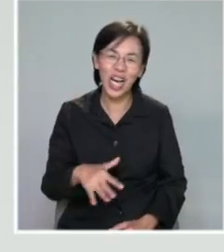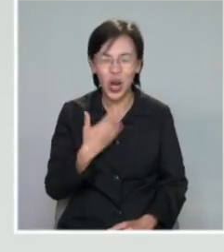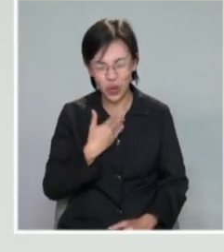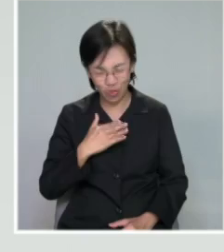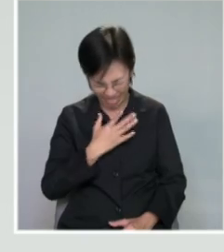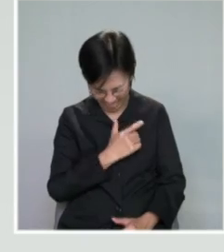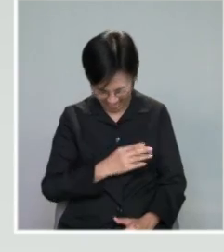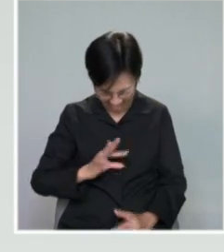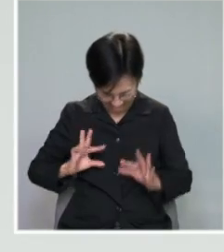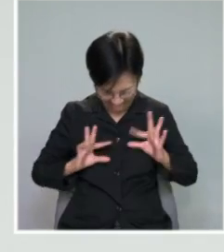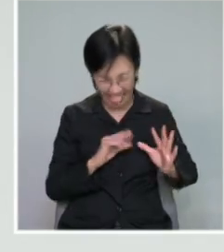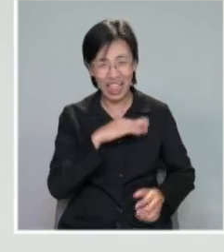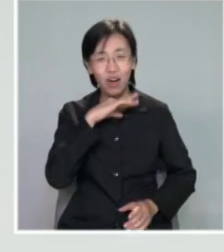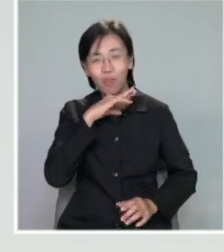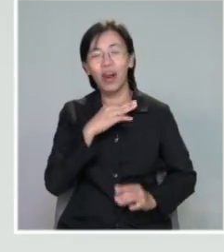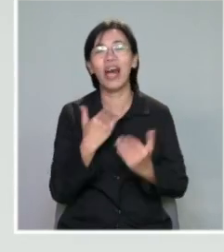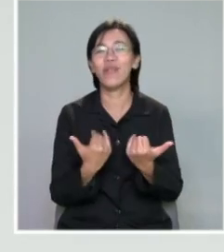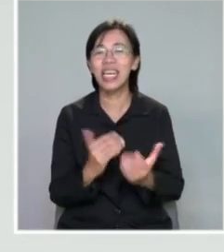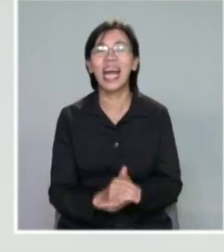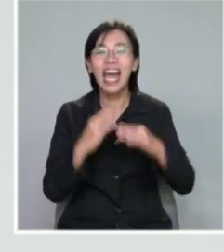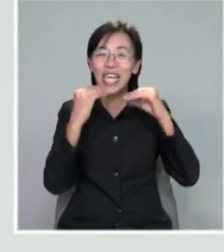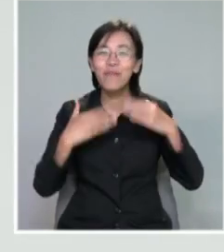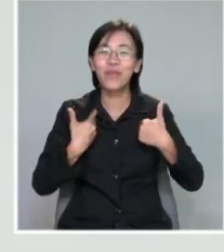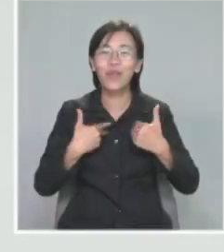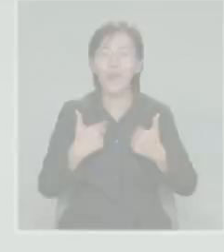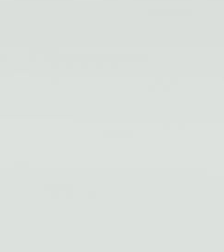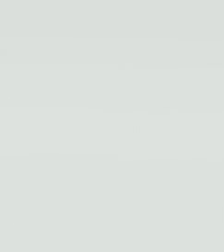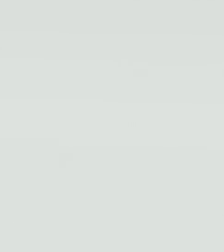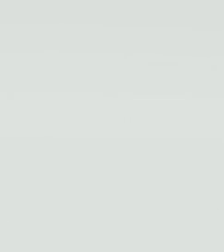ขนาดนี้ทั้งหมดนี้คือแก๊กๆวันนี้ผลและทีมงานสวัสดี